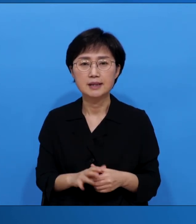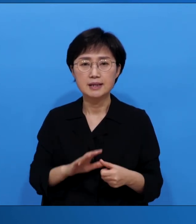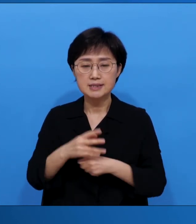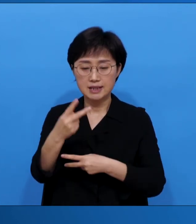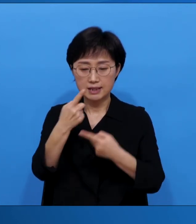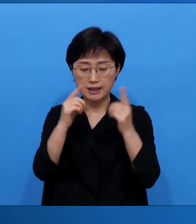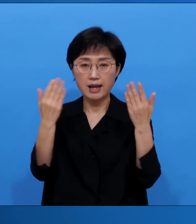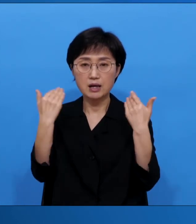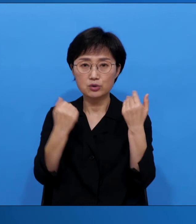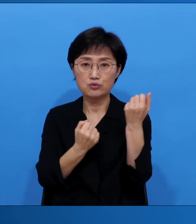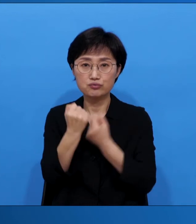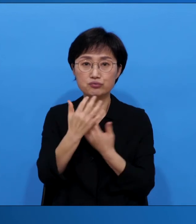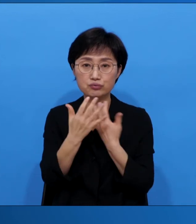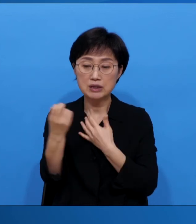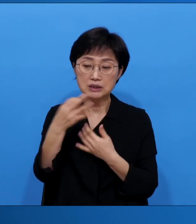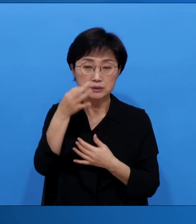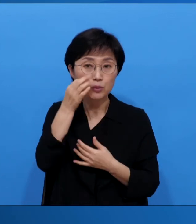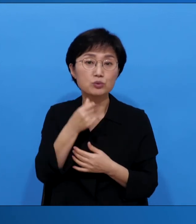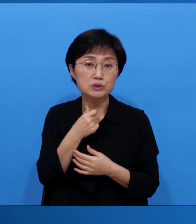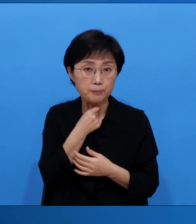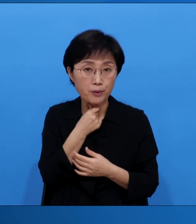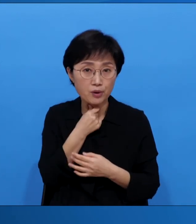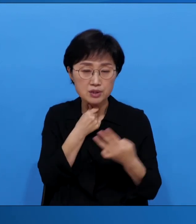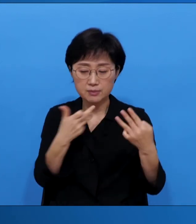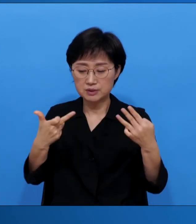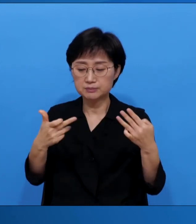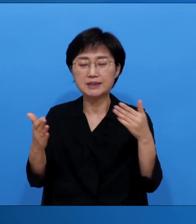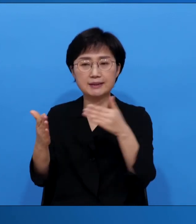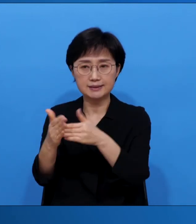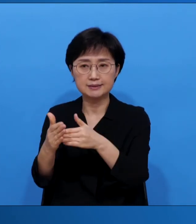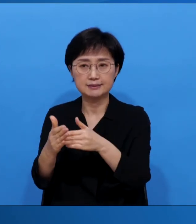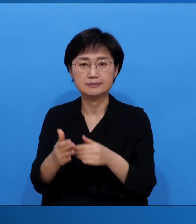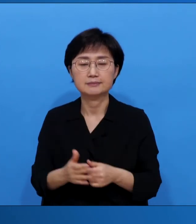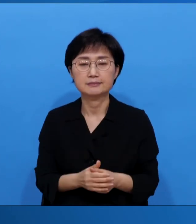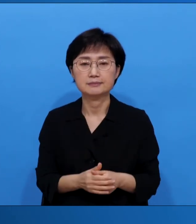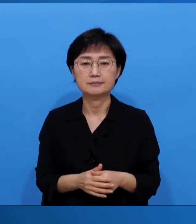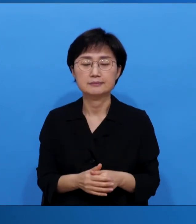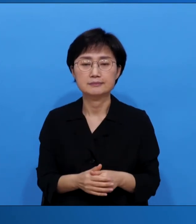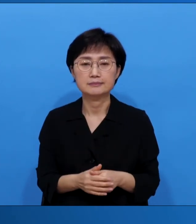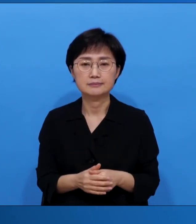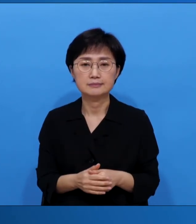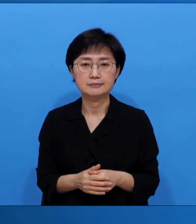세계대학 수련회 온라인 재훈련이 17일 마감됩니다.